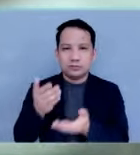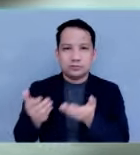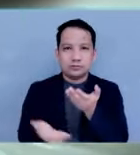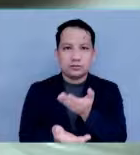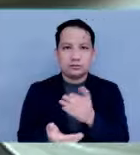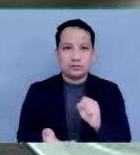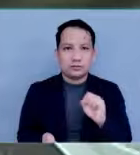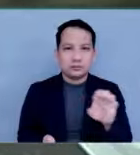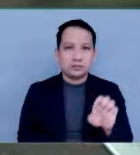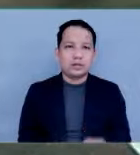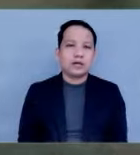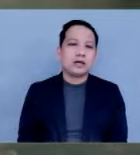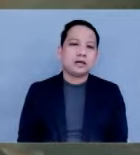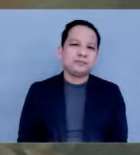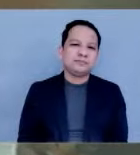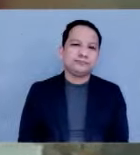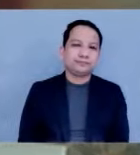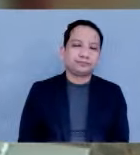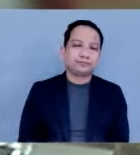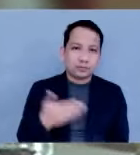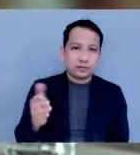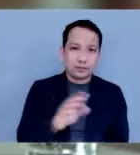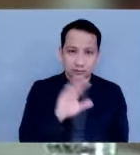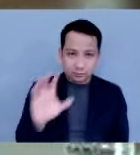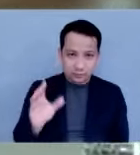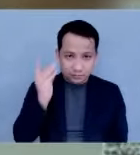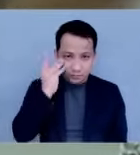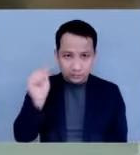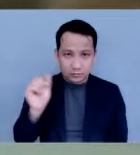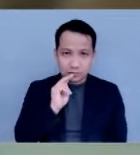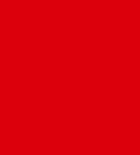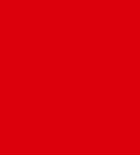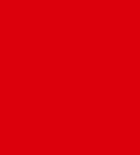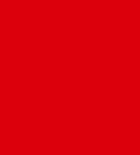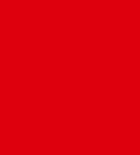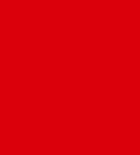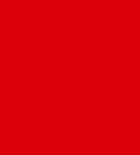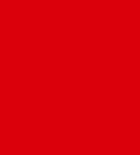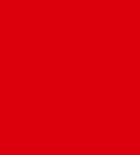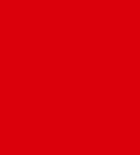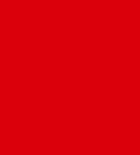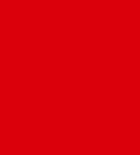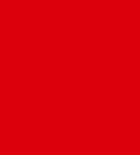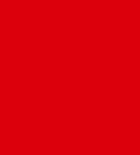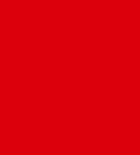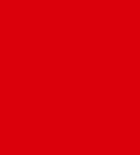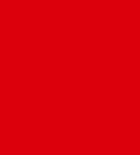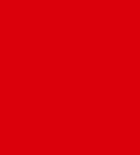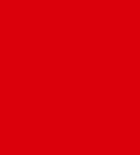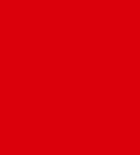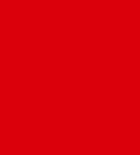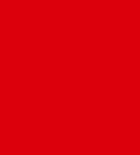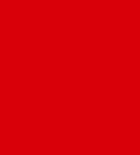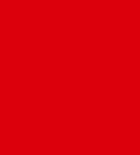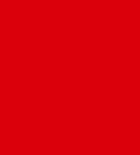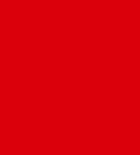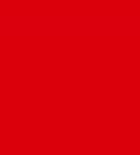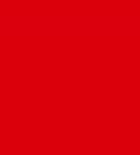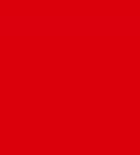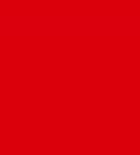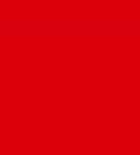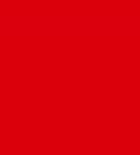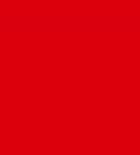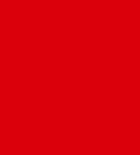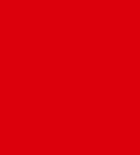reklamo. Nagbabalita mula sa frontline, Dave Abuel, News 5. Mga kapatid, Jess De Los Santos po, huwag magpauli sa